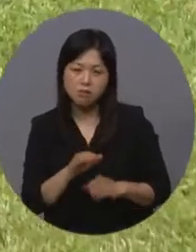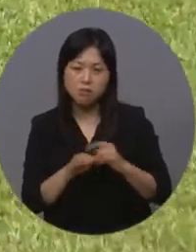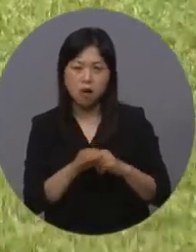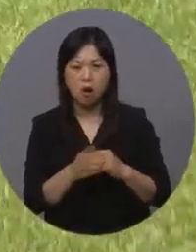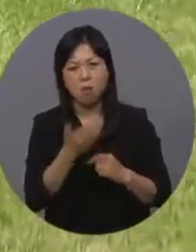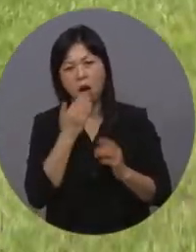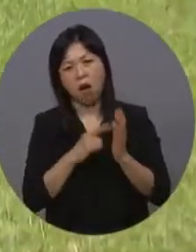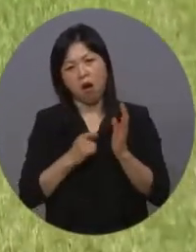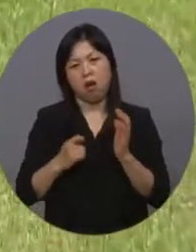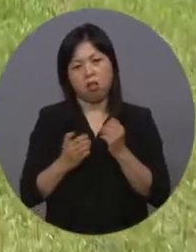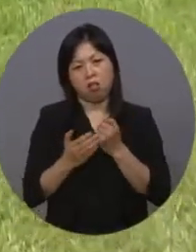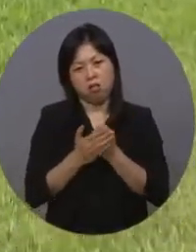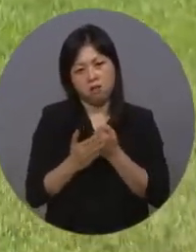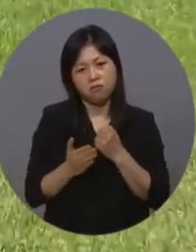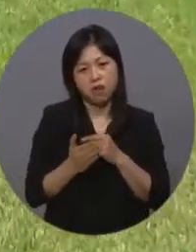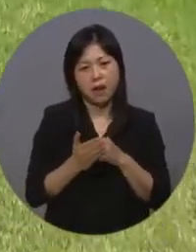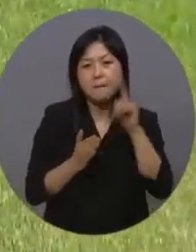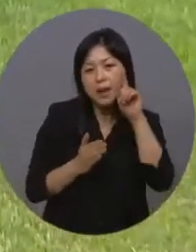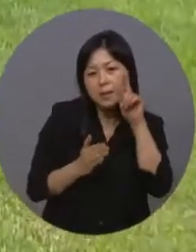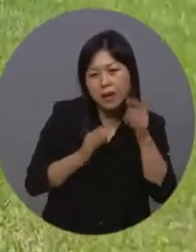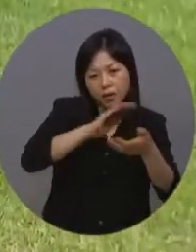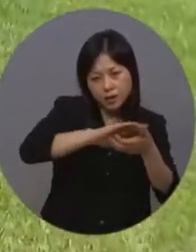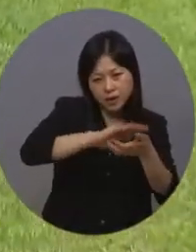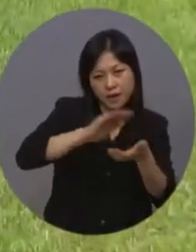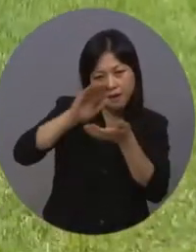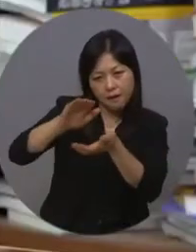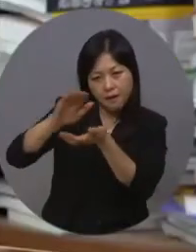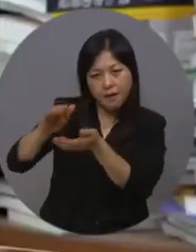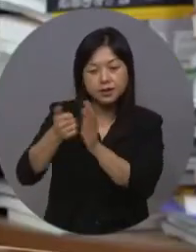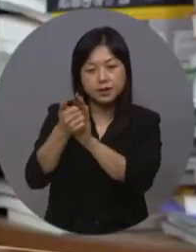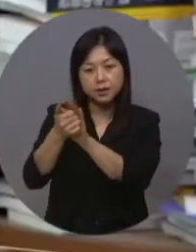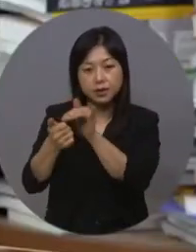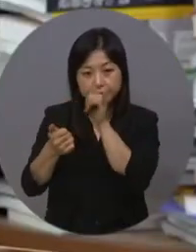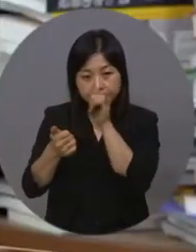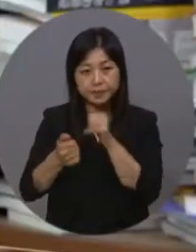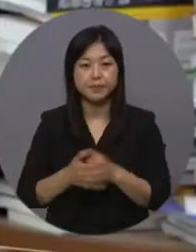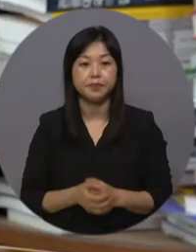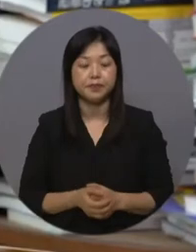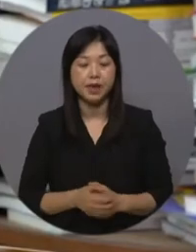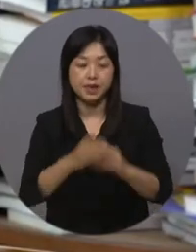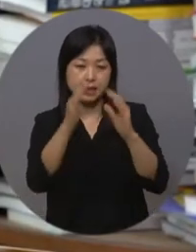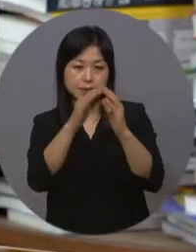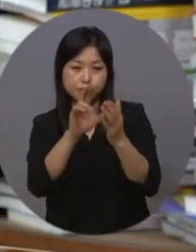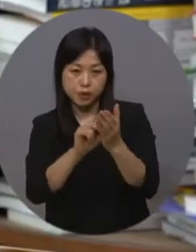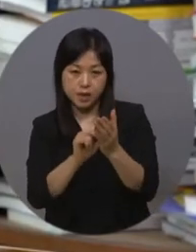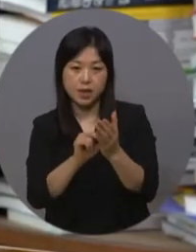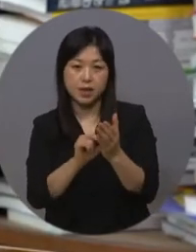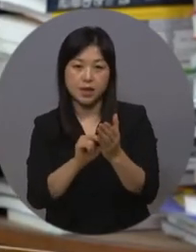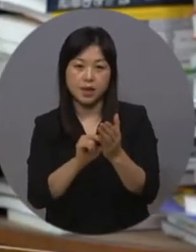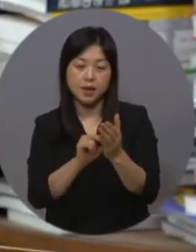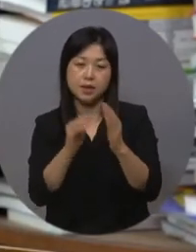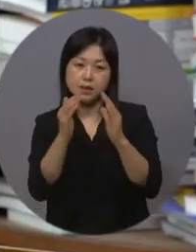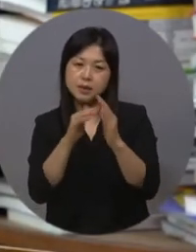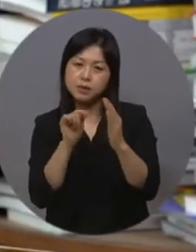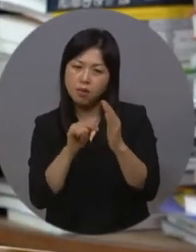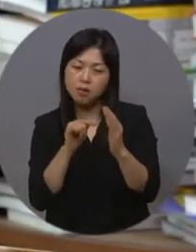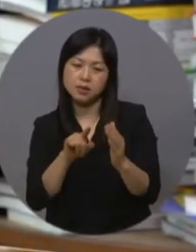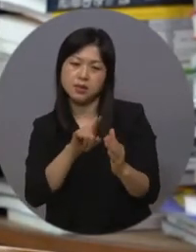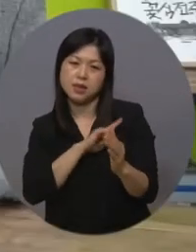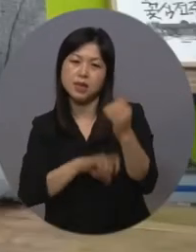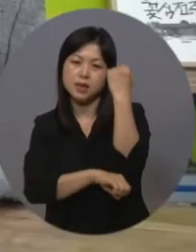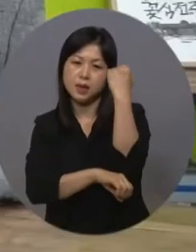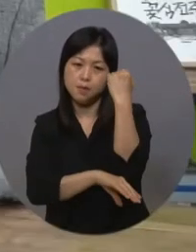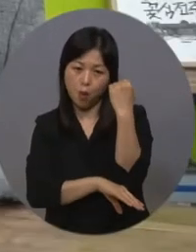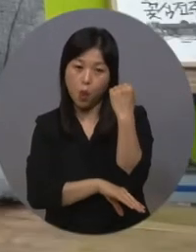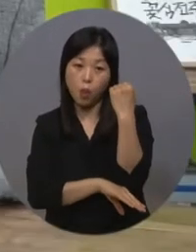처지에 있어서 저희가 매일매일 도시락을 뭐 지원하는 거라든지 그리고 또 뭐 주거 문제도 역시 주거는 가장 기본적인